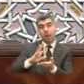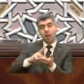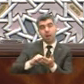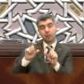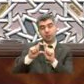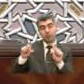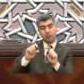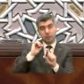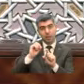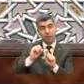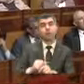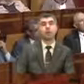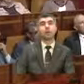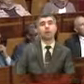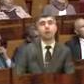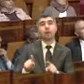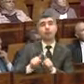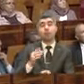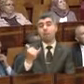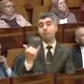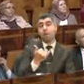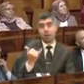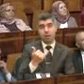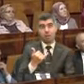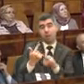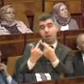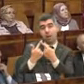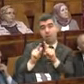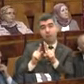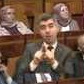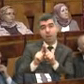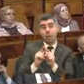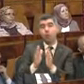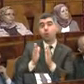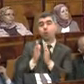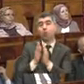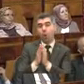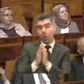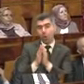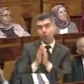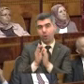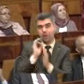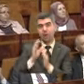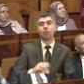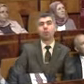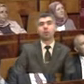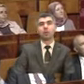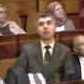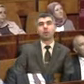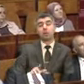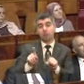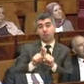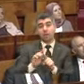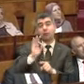هناك انطباع نتمنوا يبقى مجرد انطباع عند الفنانين الأمازيغ أنهم في التعاطي